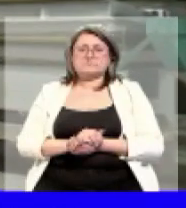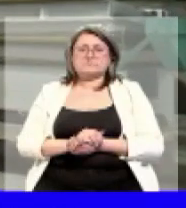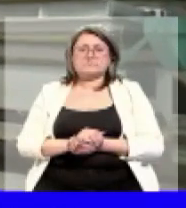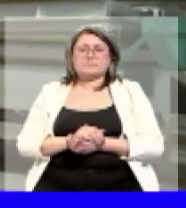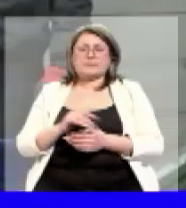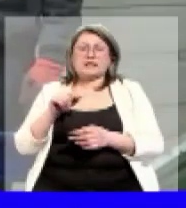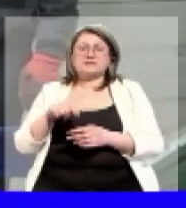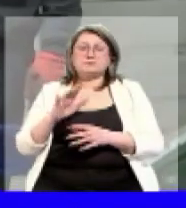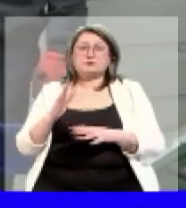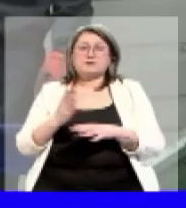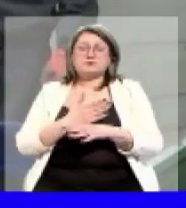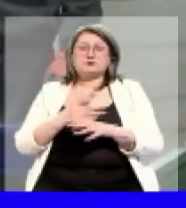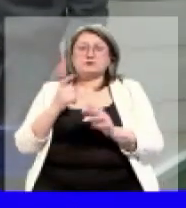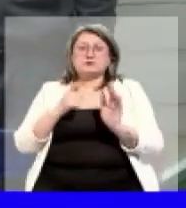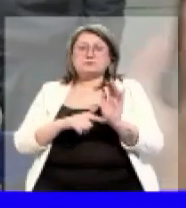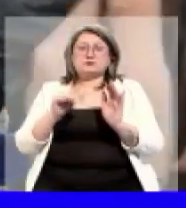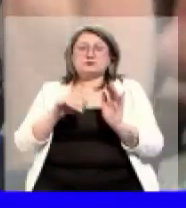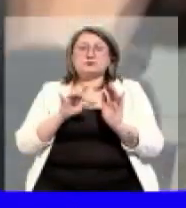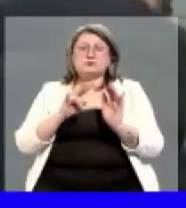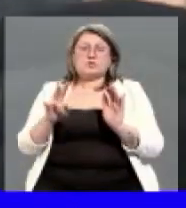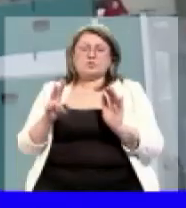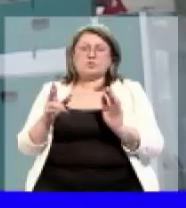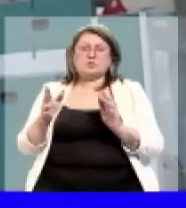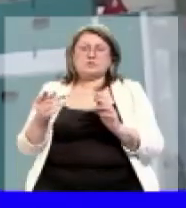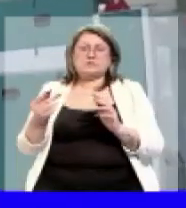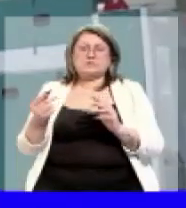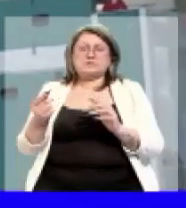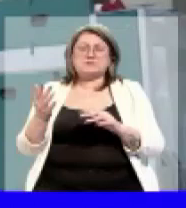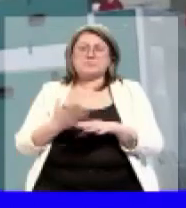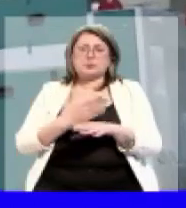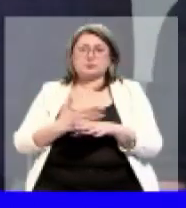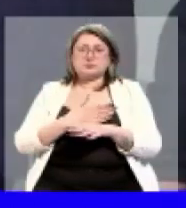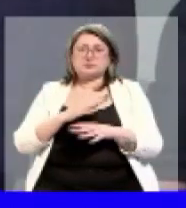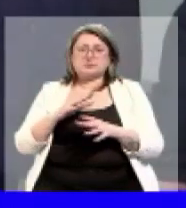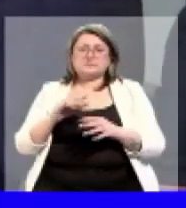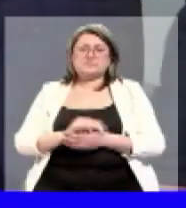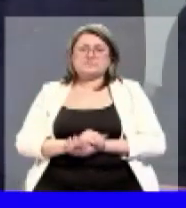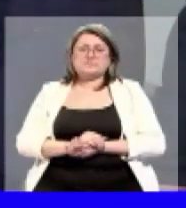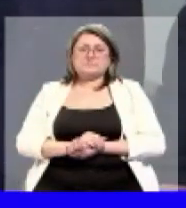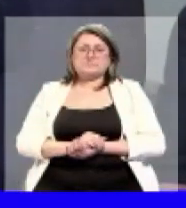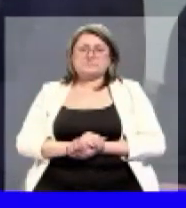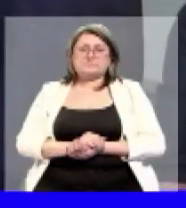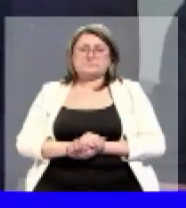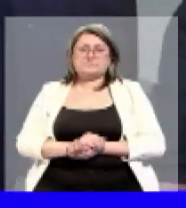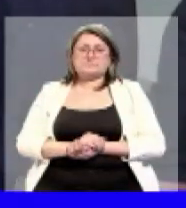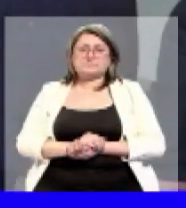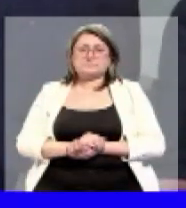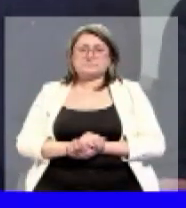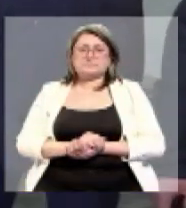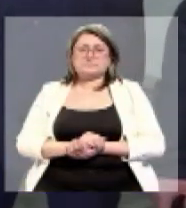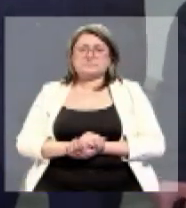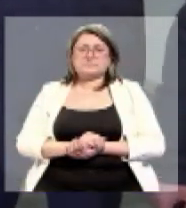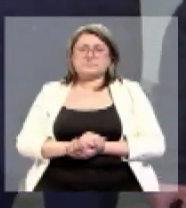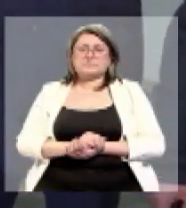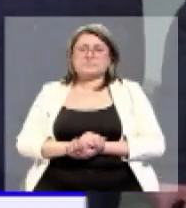шығарады. Үкімет басшысы өңірде ауыл шаруашылығы өнімдерін қайта өңдеу бойынша үлкен жұмыс жүргізіп жатқанын атап өтті. Поставили конкретные индикаторы. Былтыр